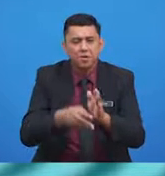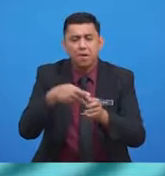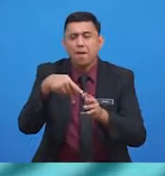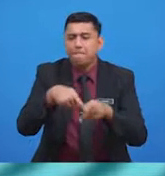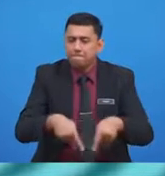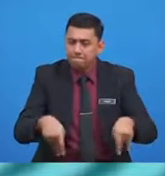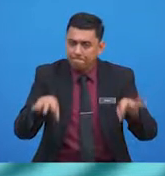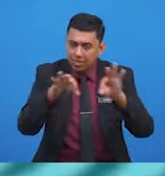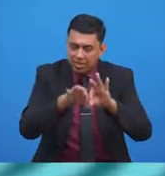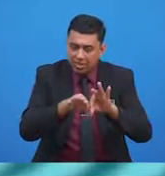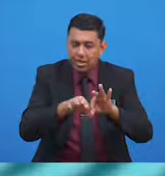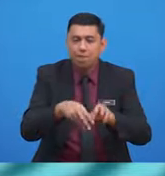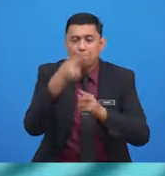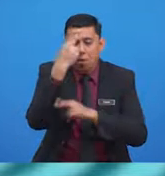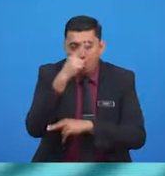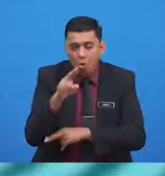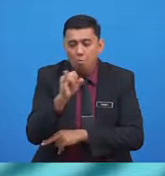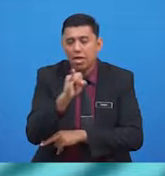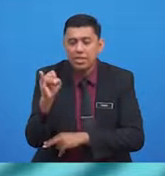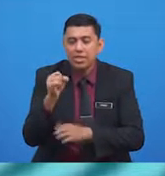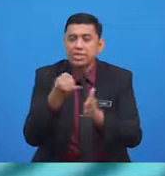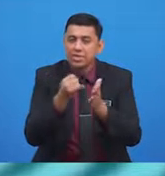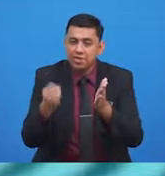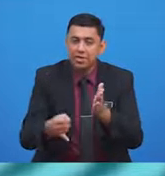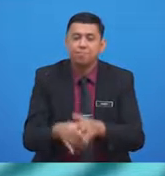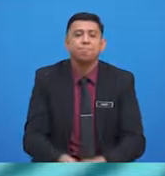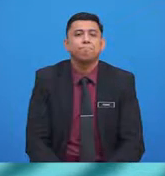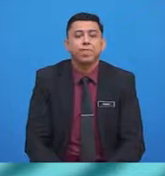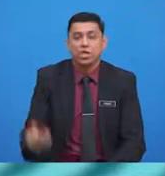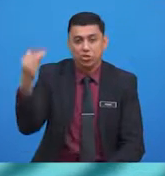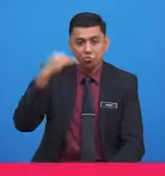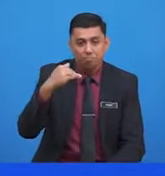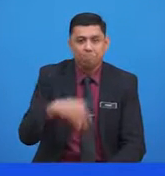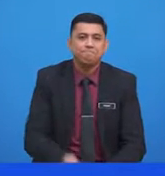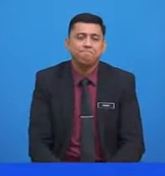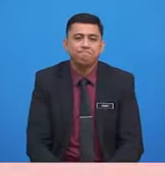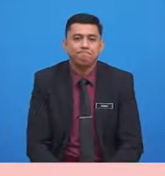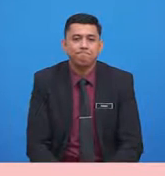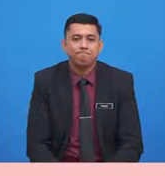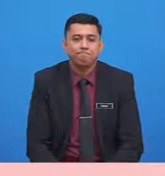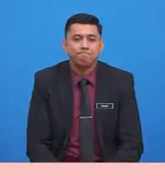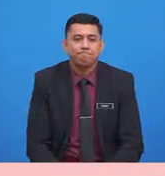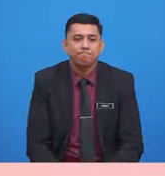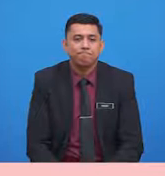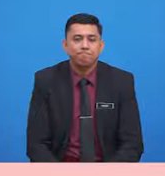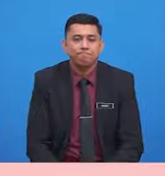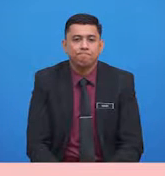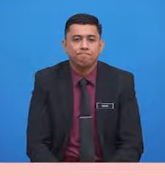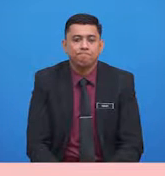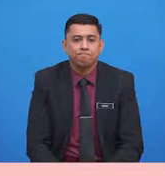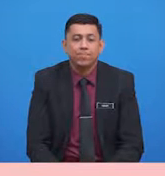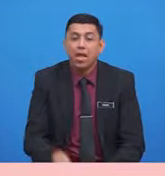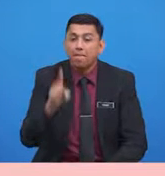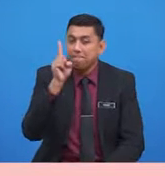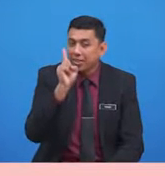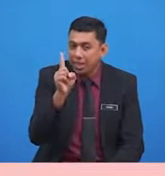ini kita akan belajar tiga kepentingan. Jom! kepentingan menghormati jiran